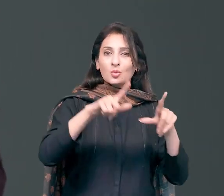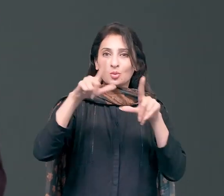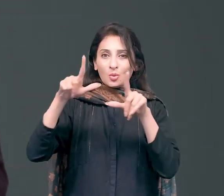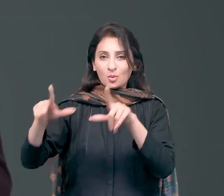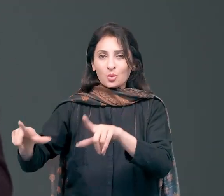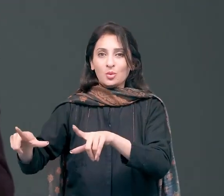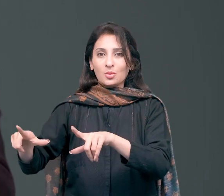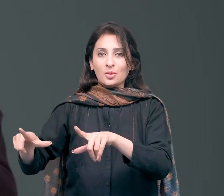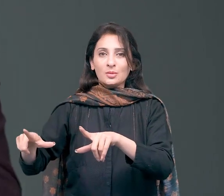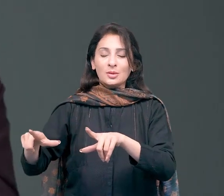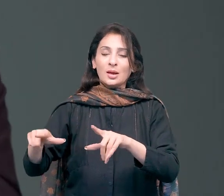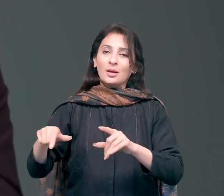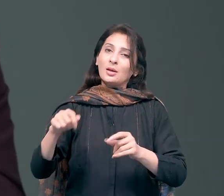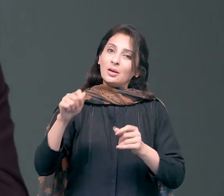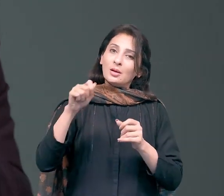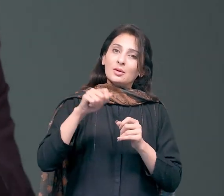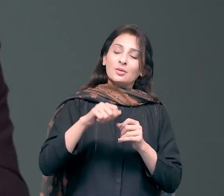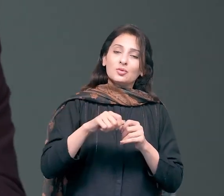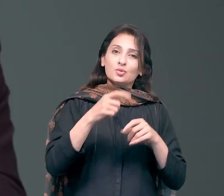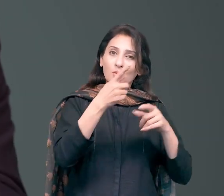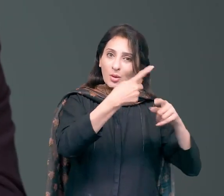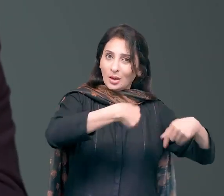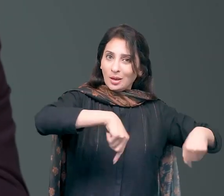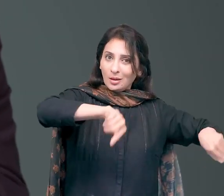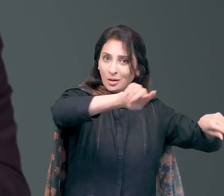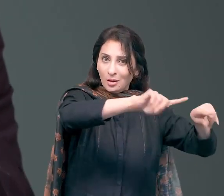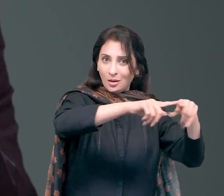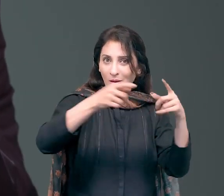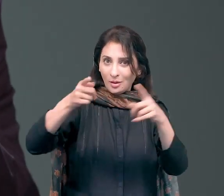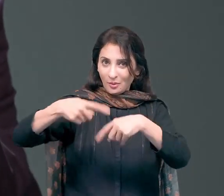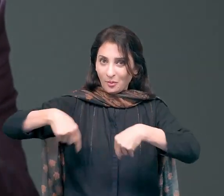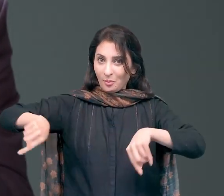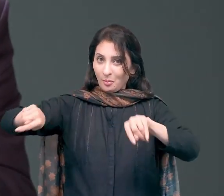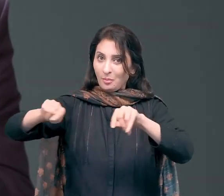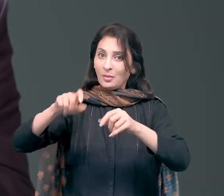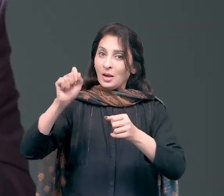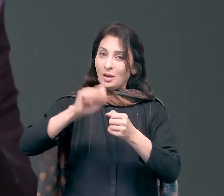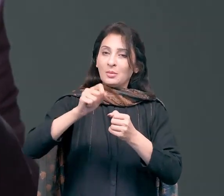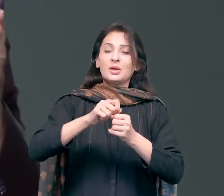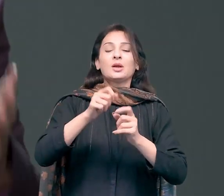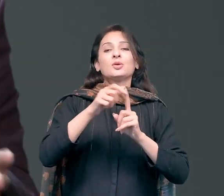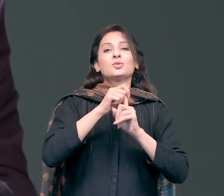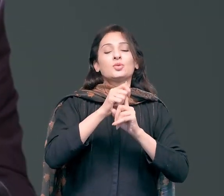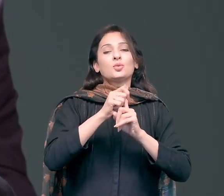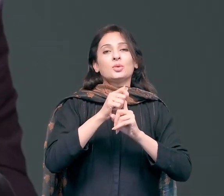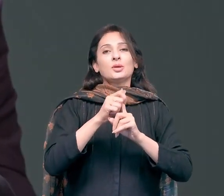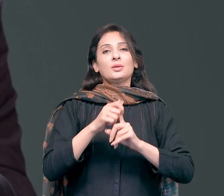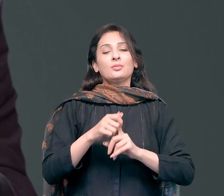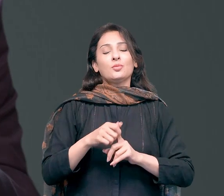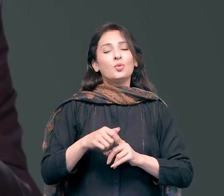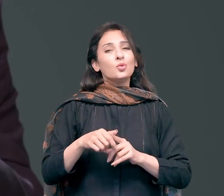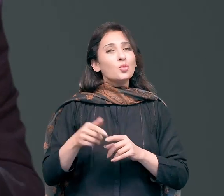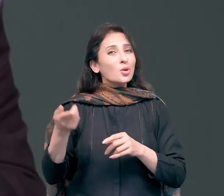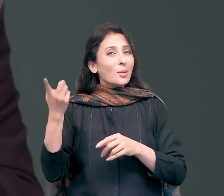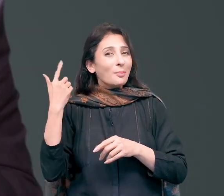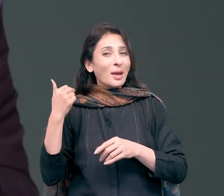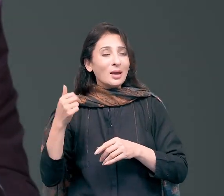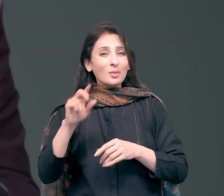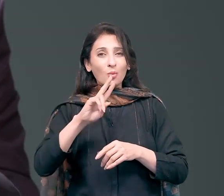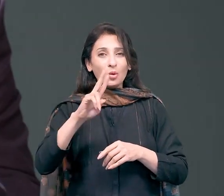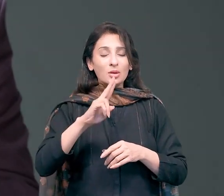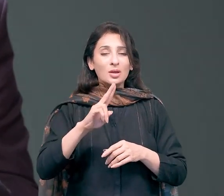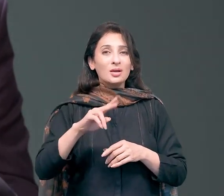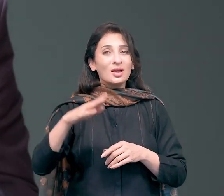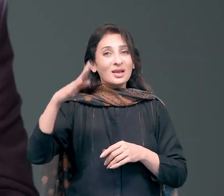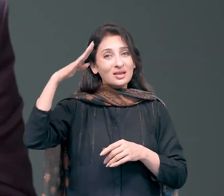علیحدہ ریاست کی ضرورت ہے۔ وہ پہلے ہی کہہ چکے تھے کہ اسلام اگر ریاست نہیں ہو تو اس کی عملی